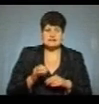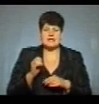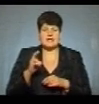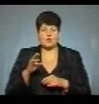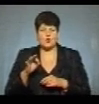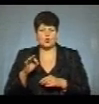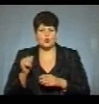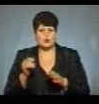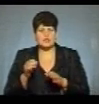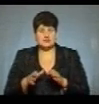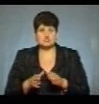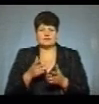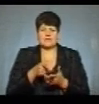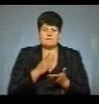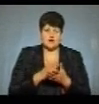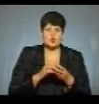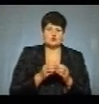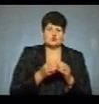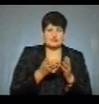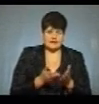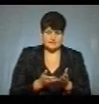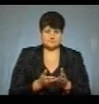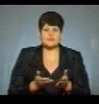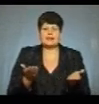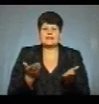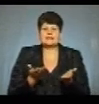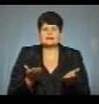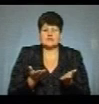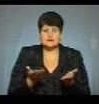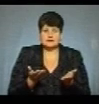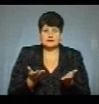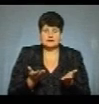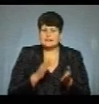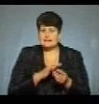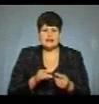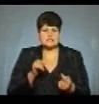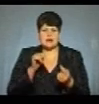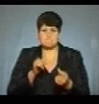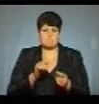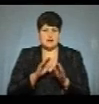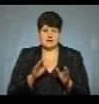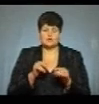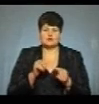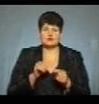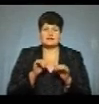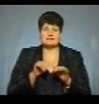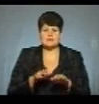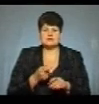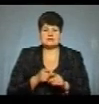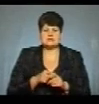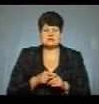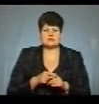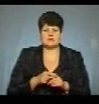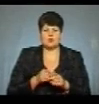екологічні експертизи, вони відповідні мають результати, які не заперечують протидіяльність цих котелень.